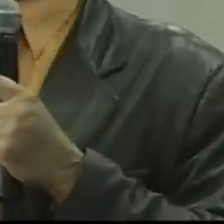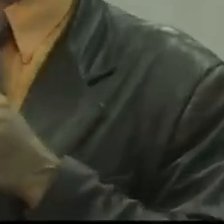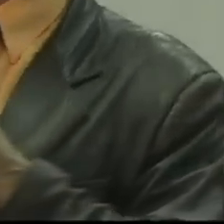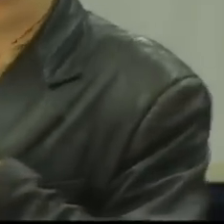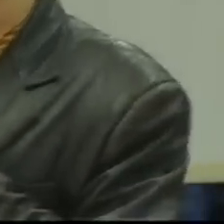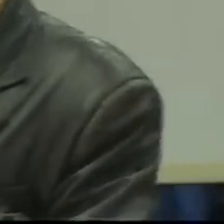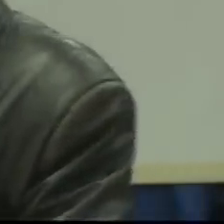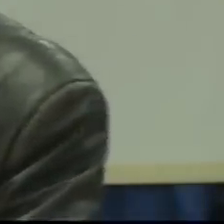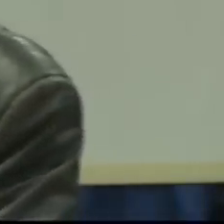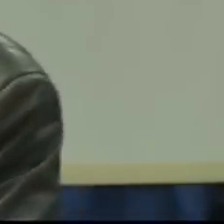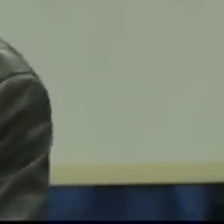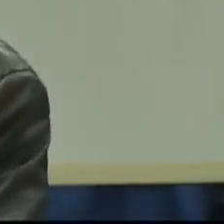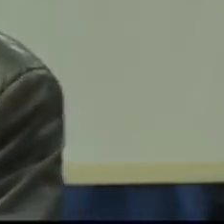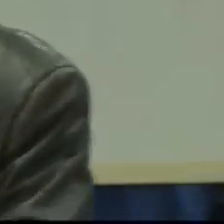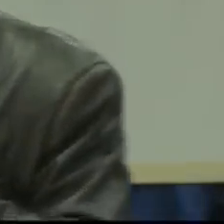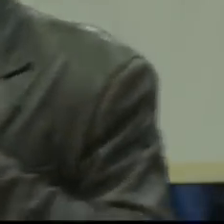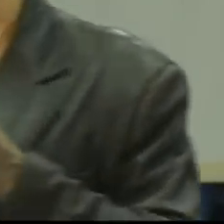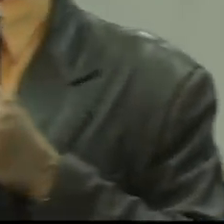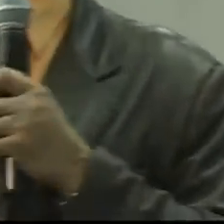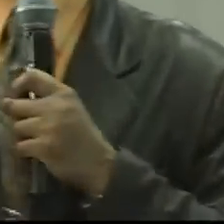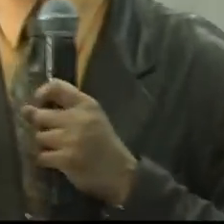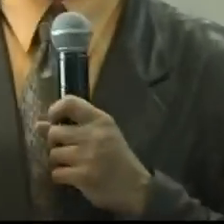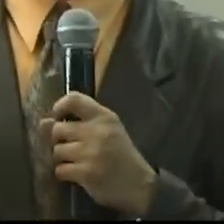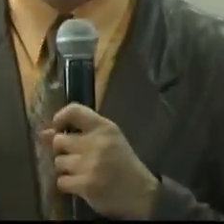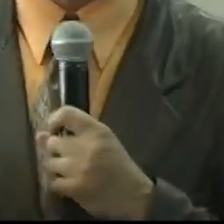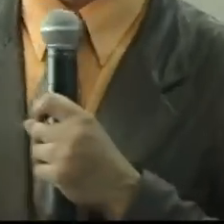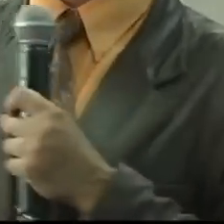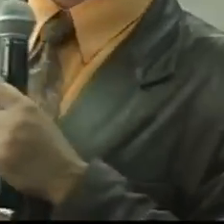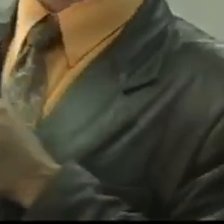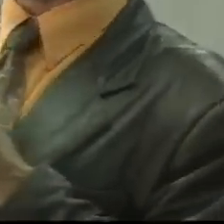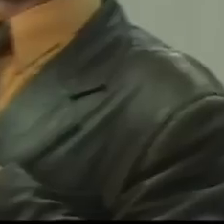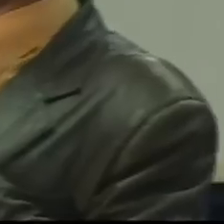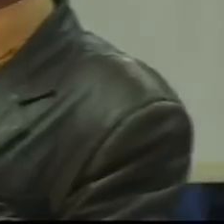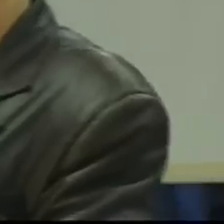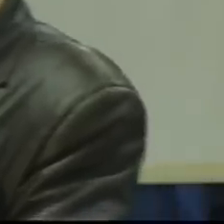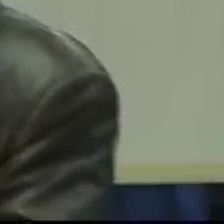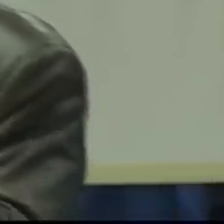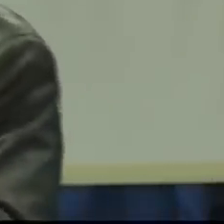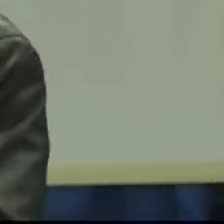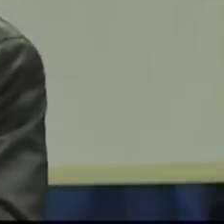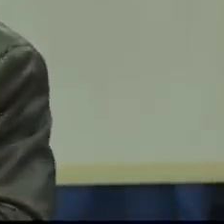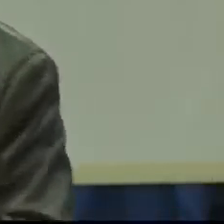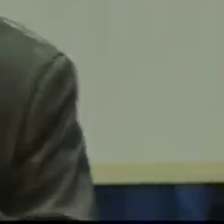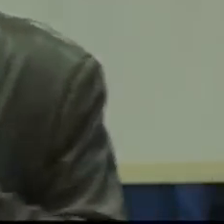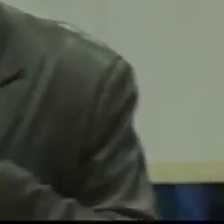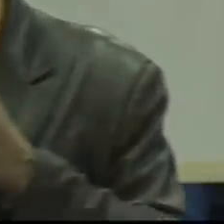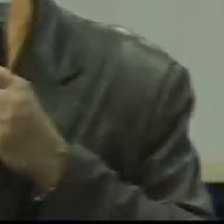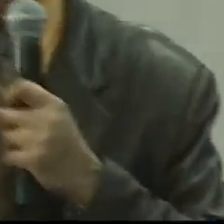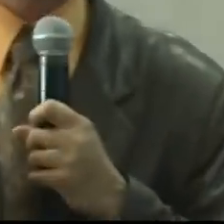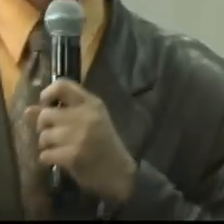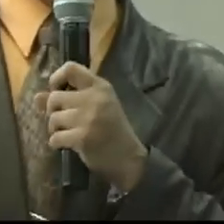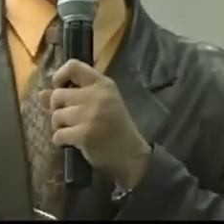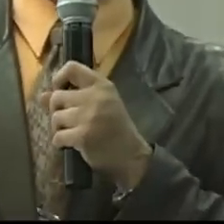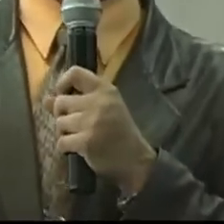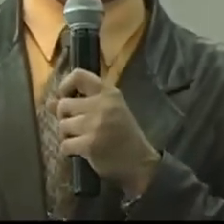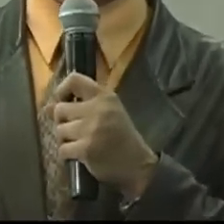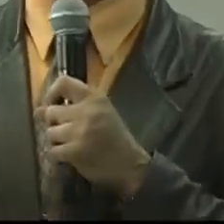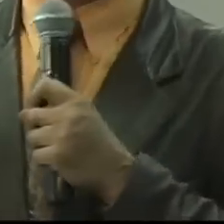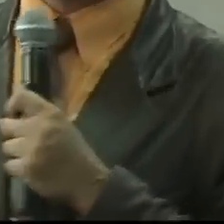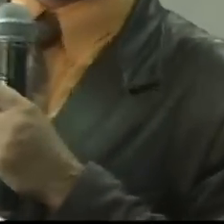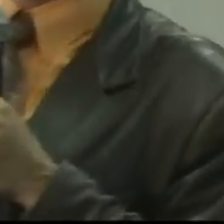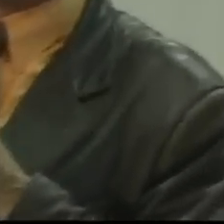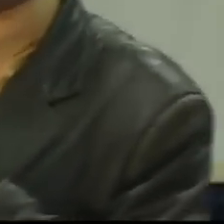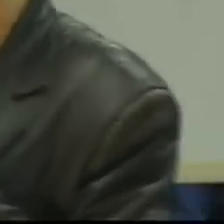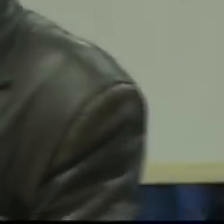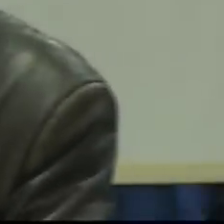Боже, покажи, что Ты рядом, Господь, и открой тот путь, Господи, покажи то направление, которое Ты хочешь, Господь,